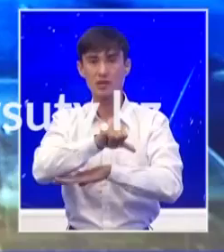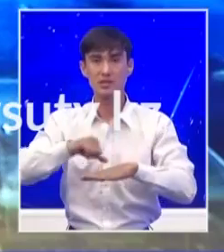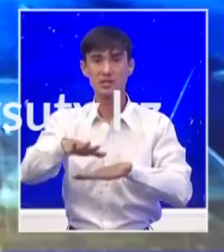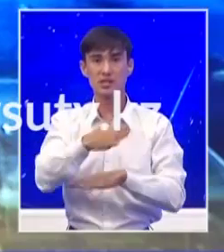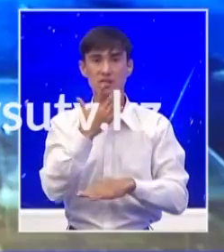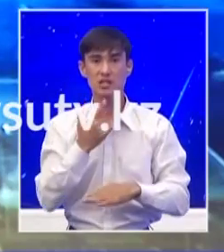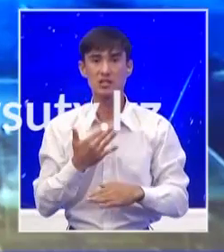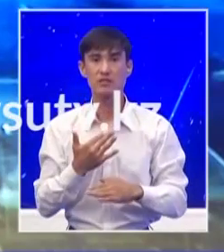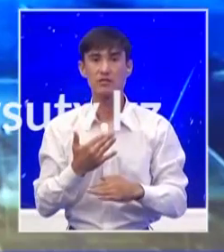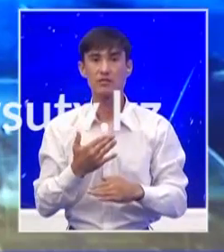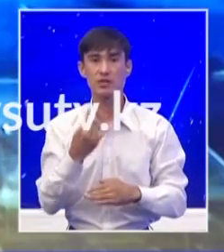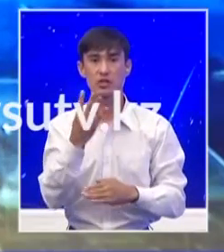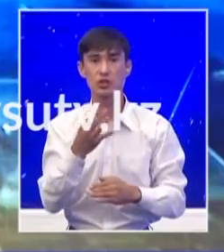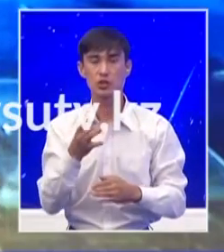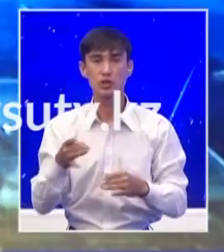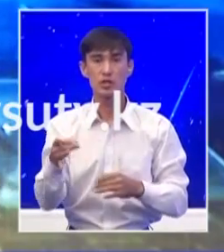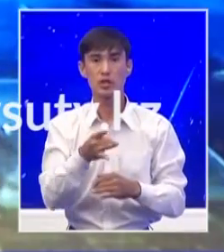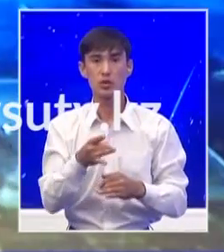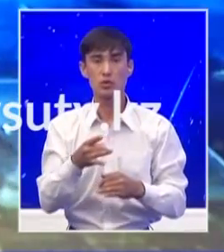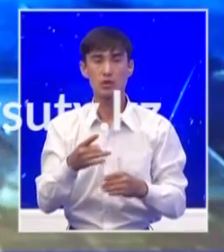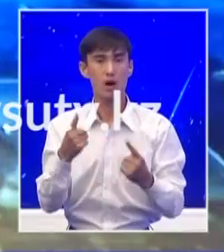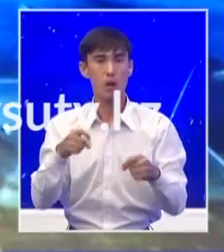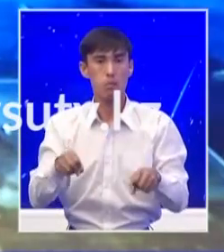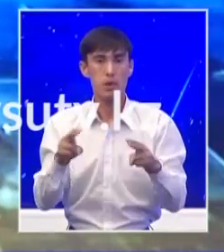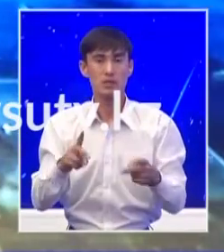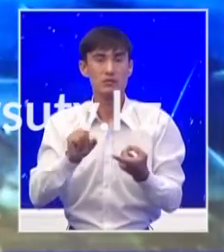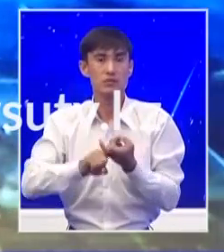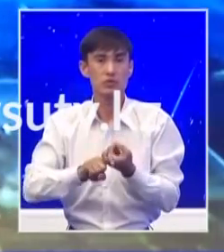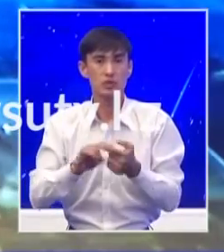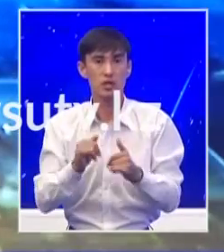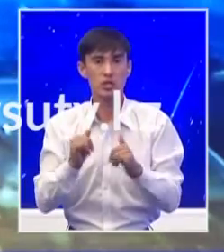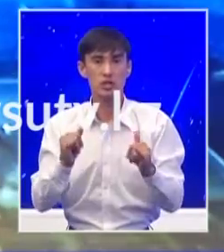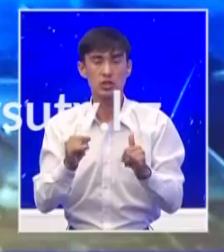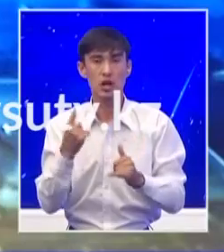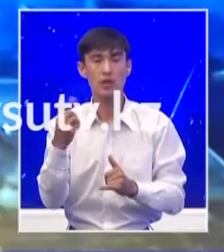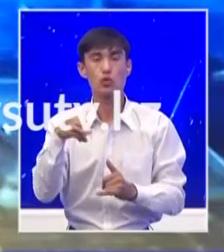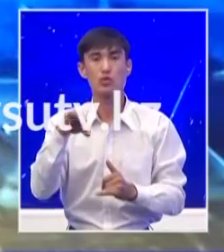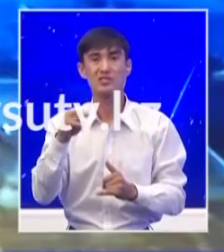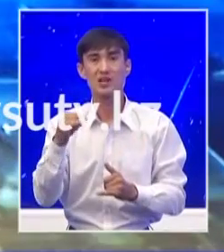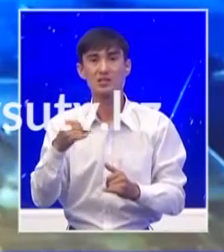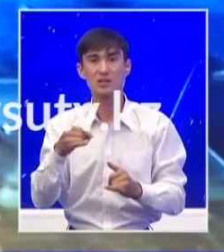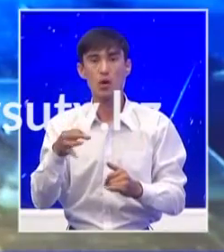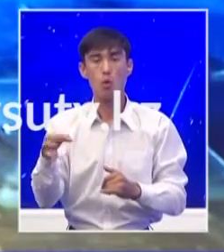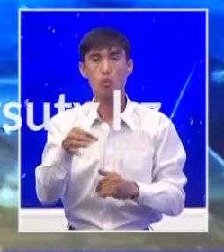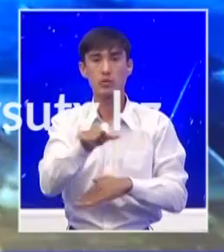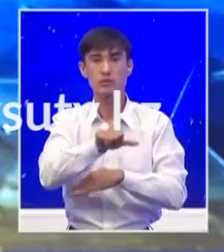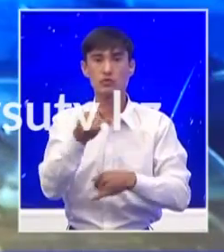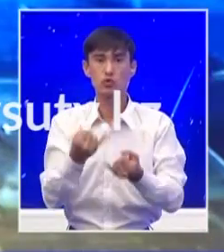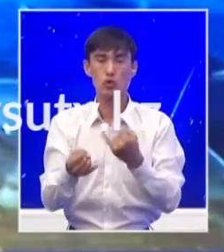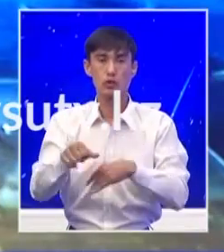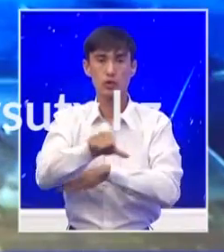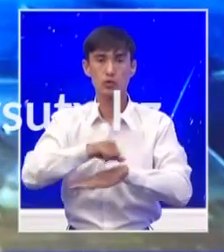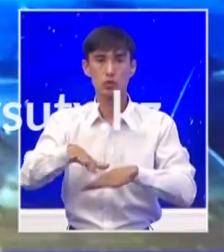находятся в зоне критического уровня риска заражения. Одна лишь Туркестанская область в желтой зоне. Об этом стало известно в ходе